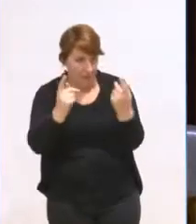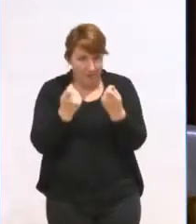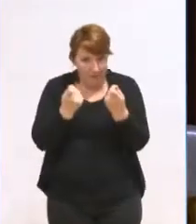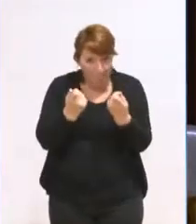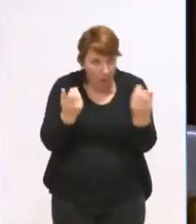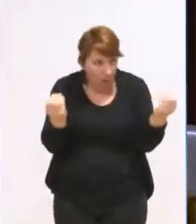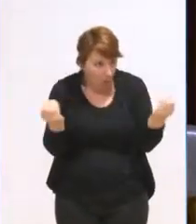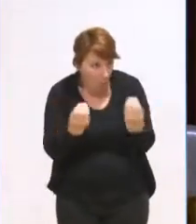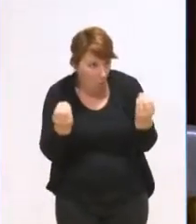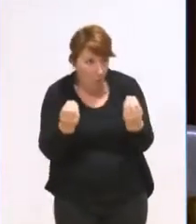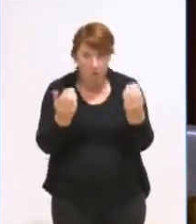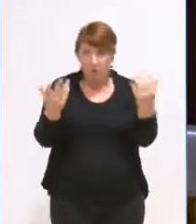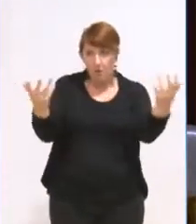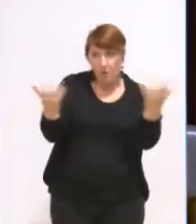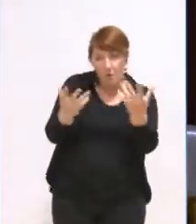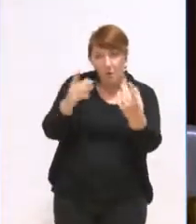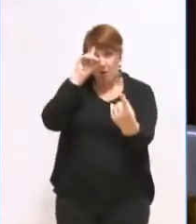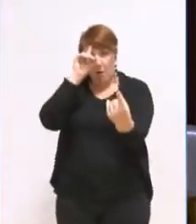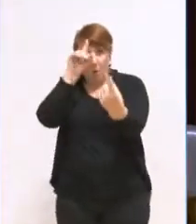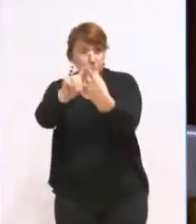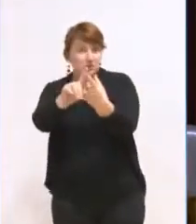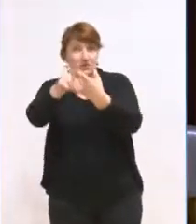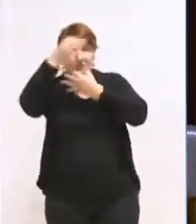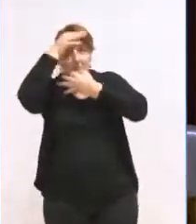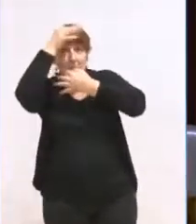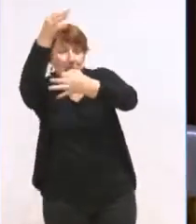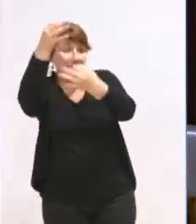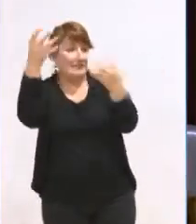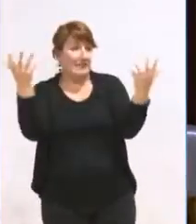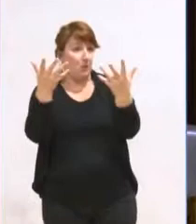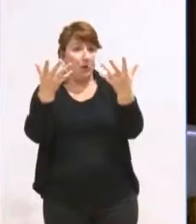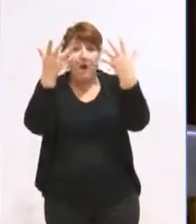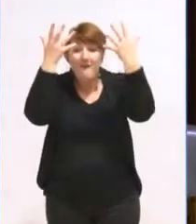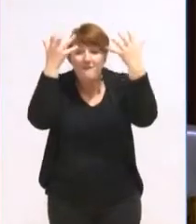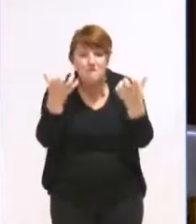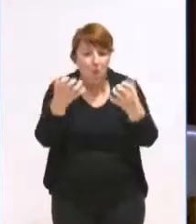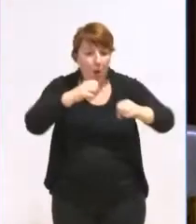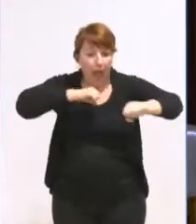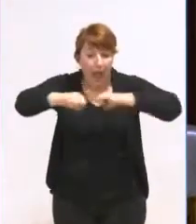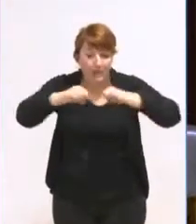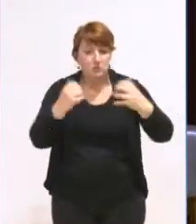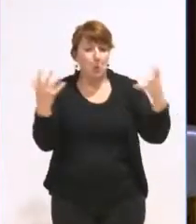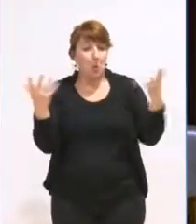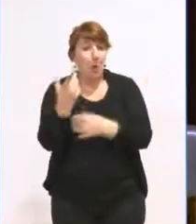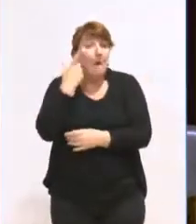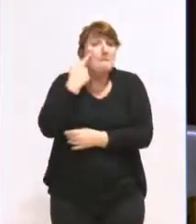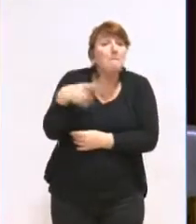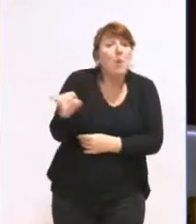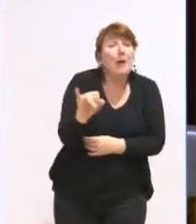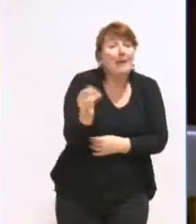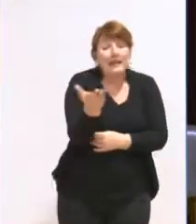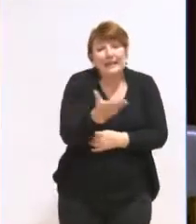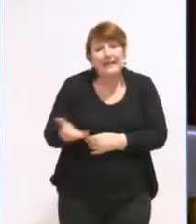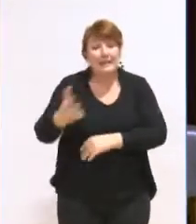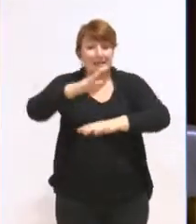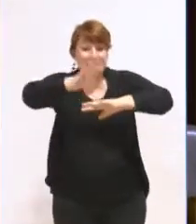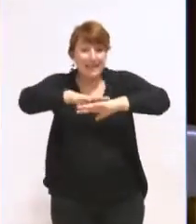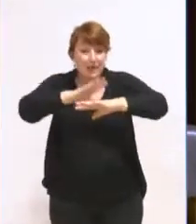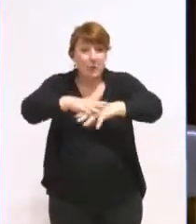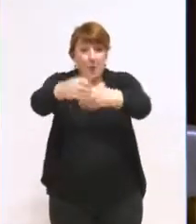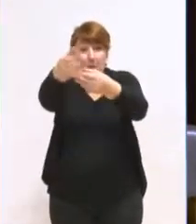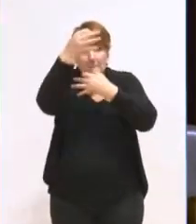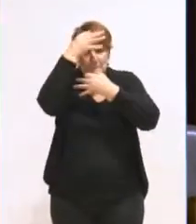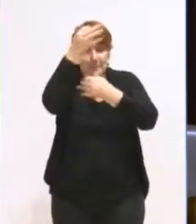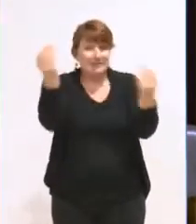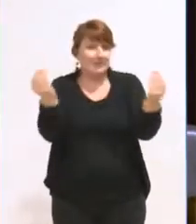précis? Pour faire quoi exactement, en direction de quelle population, dans quel secteur du centre-ville?